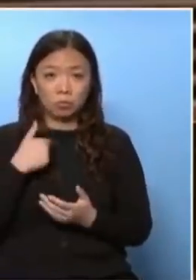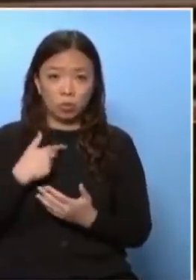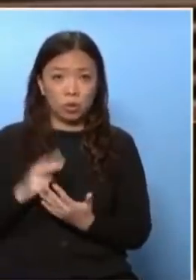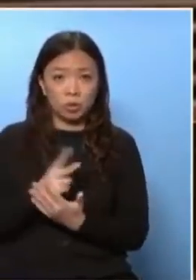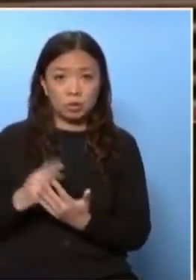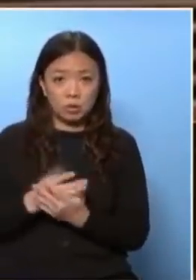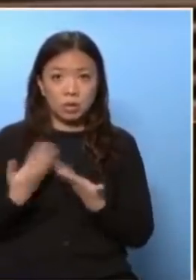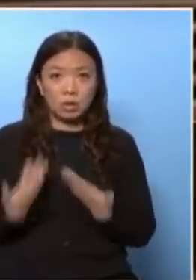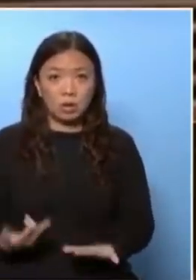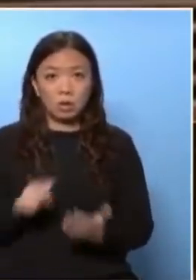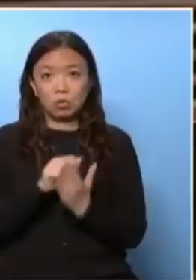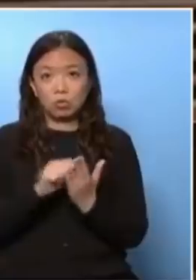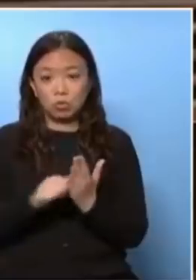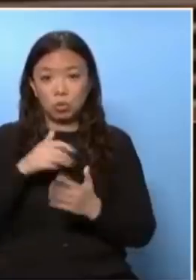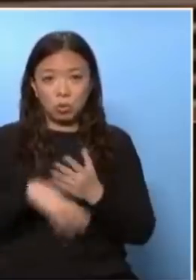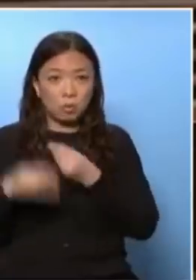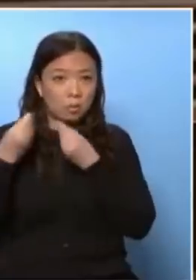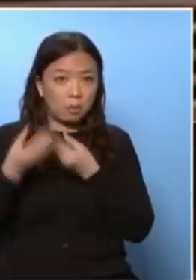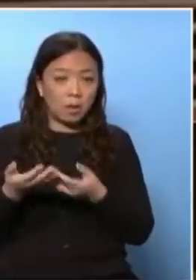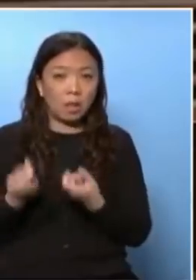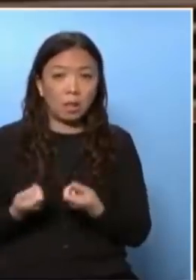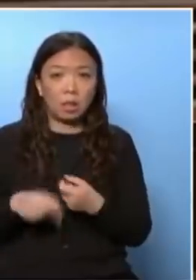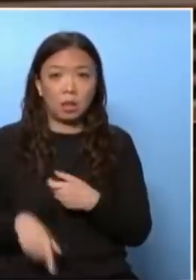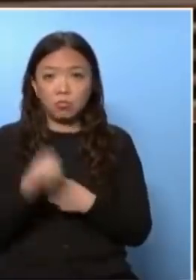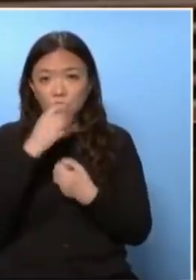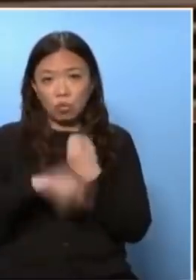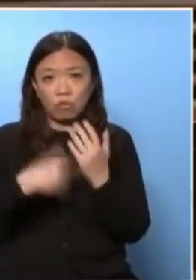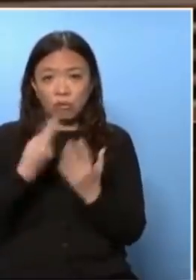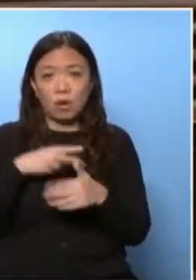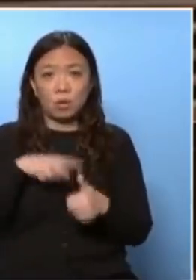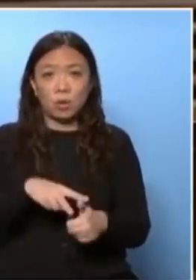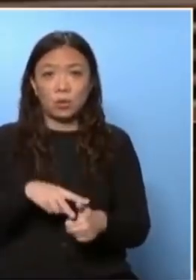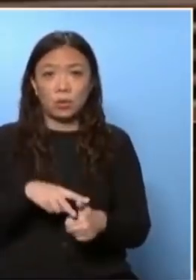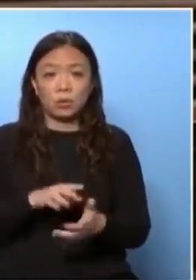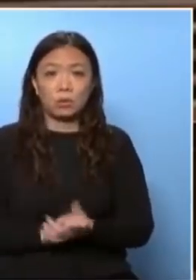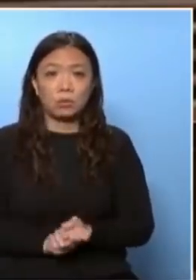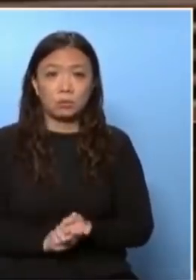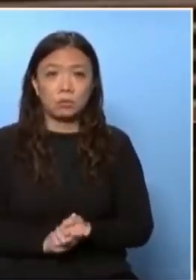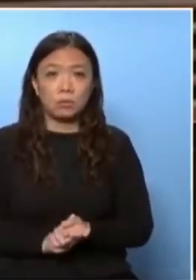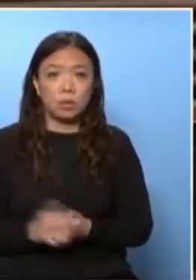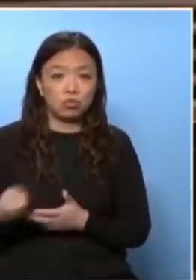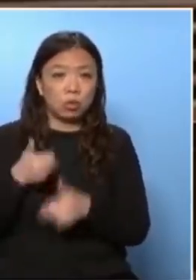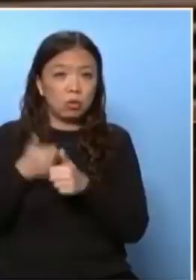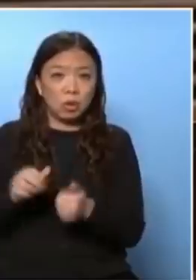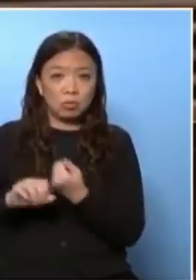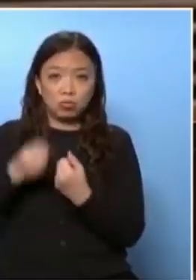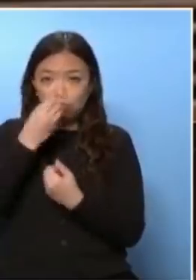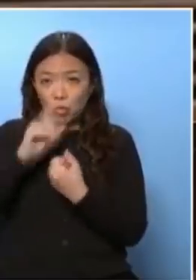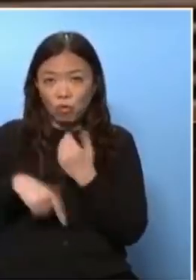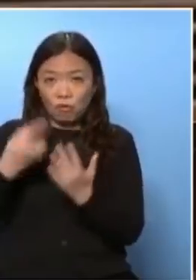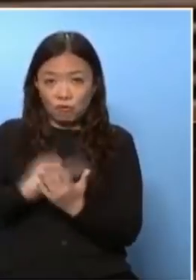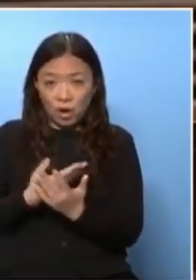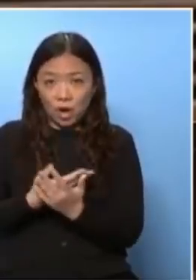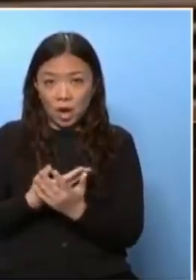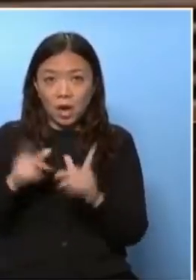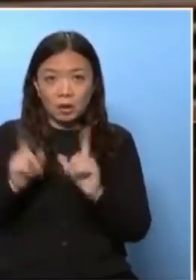要給本條例中的條文只是受香港法例規管，並限只按照香港法例解釋，這兩個指